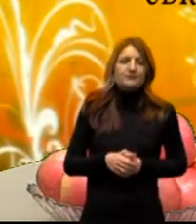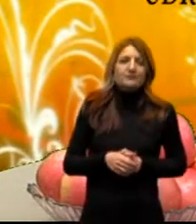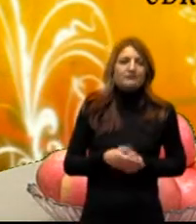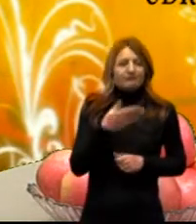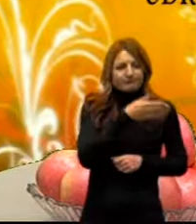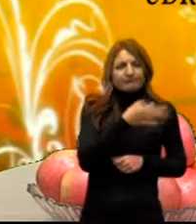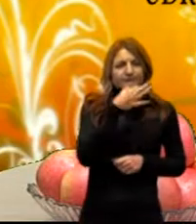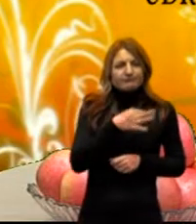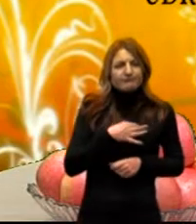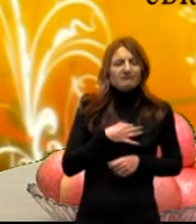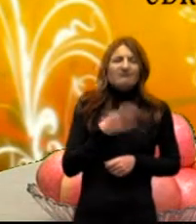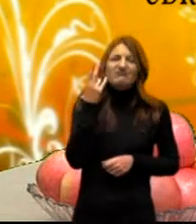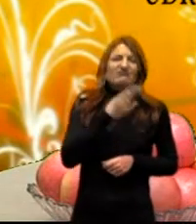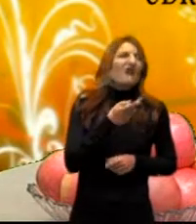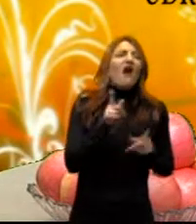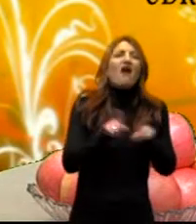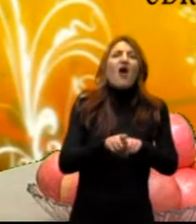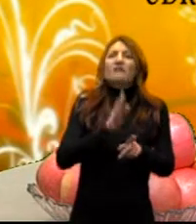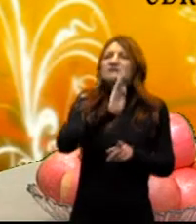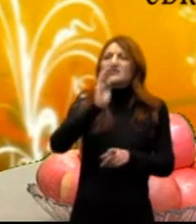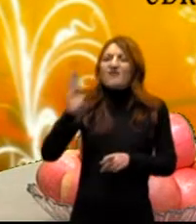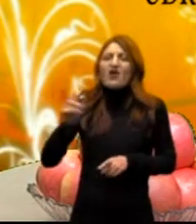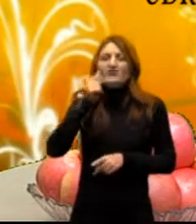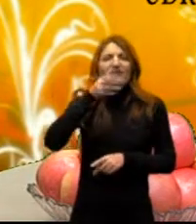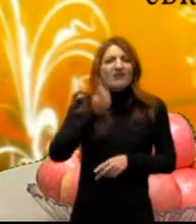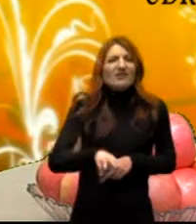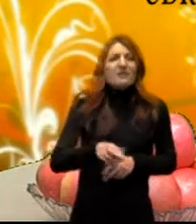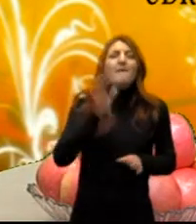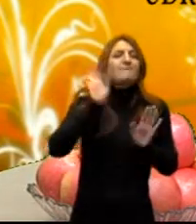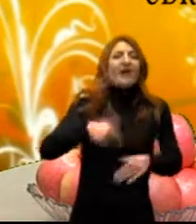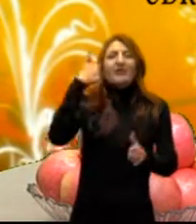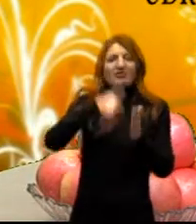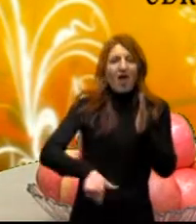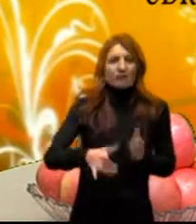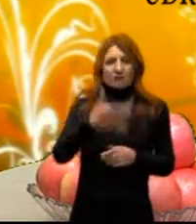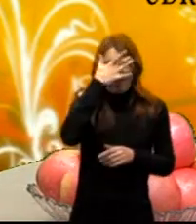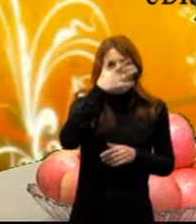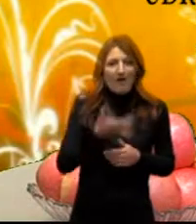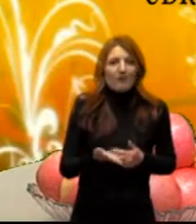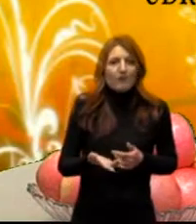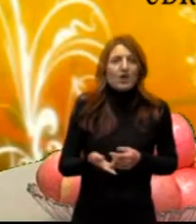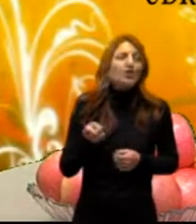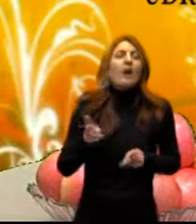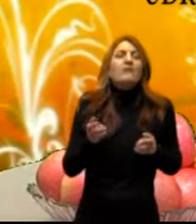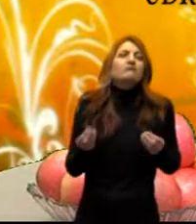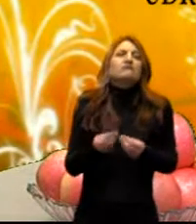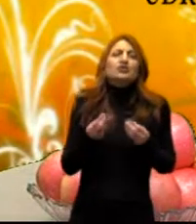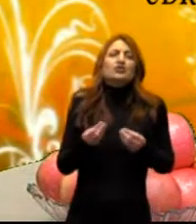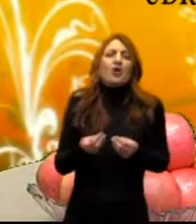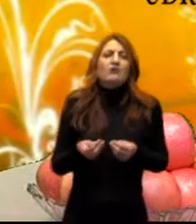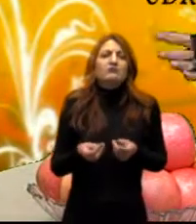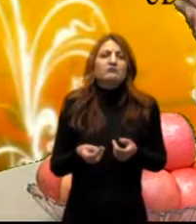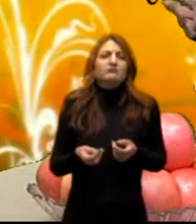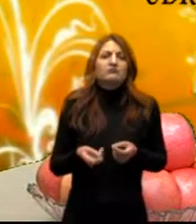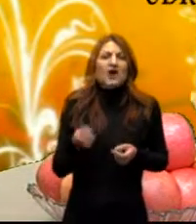kaželi skoro svako ima u životu, bar jednom. Evo, meni, govorili ste isto da može biti neki okidač. Neću govoriti o